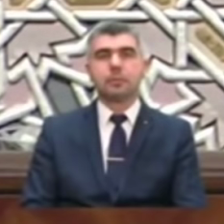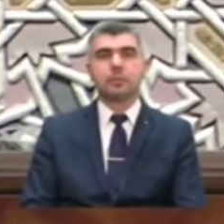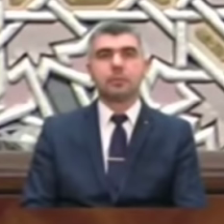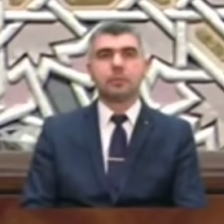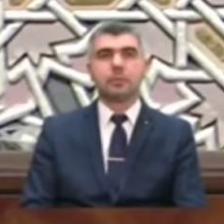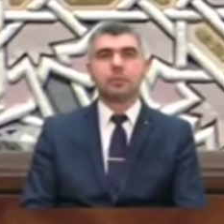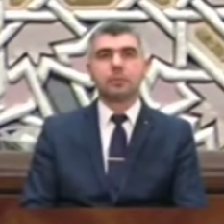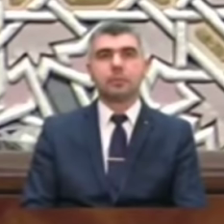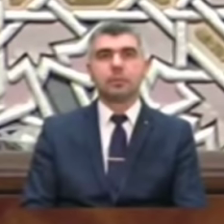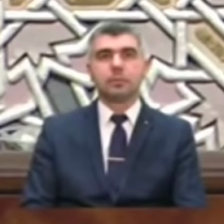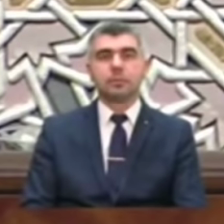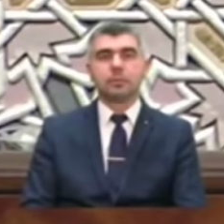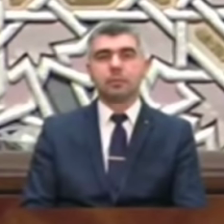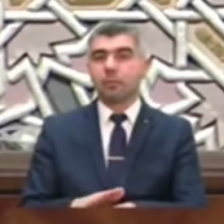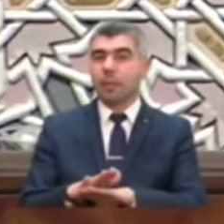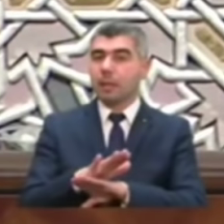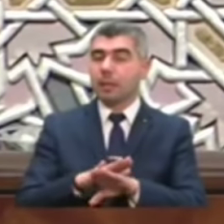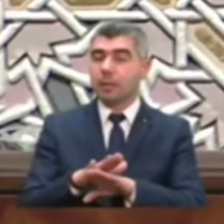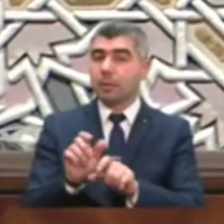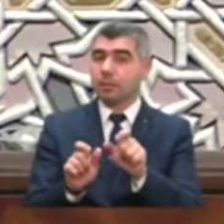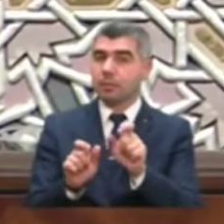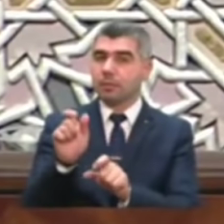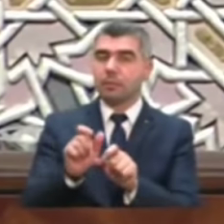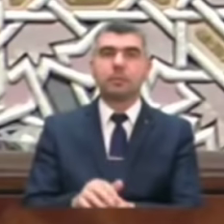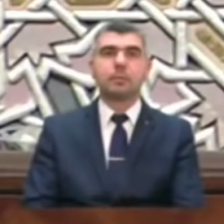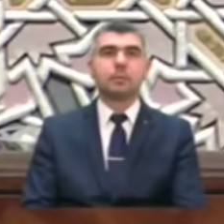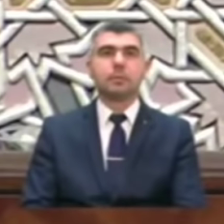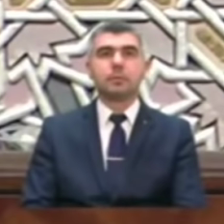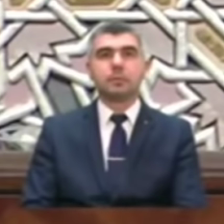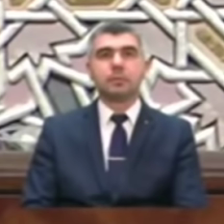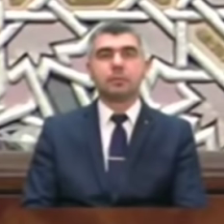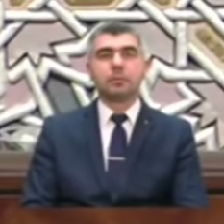من فضلك السيد النايب. السيد الرئيس.